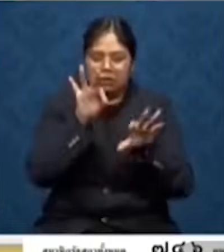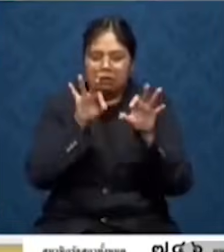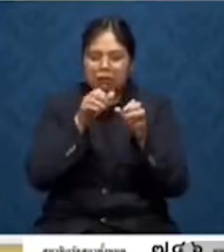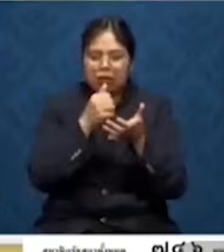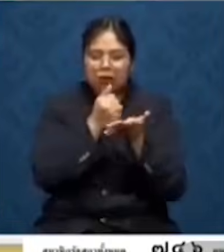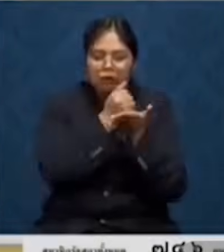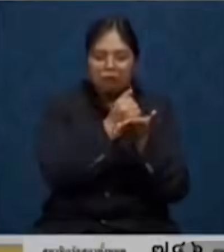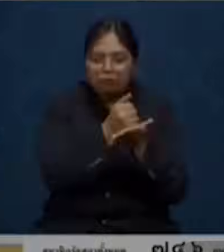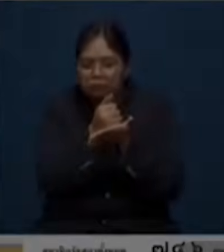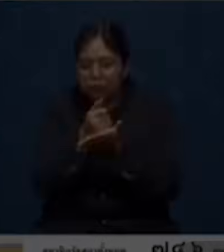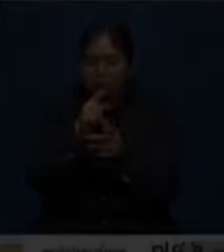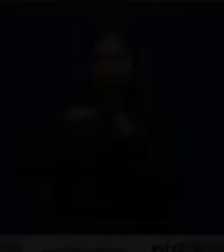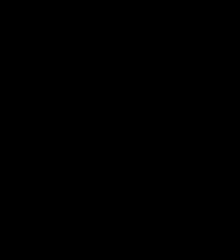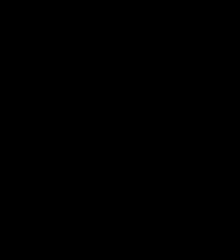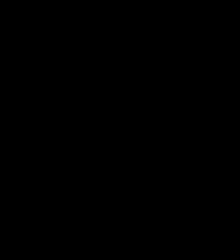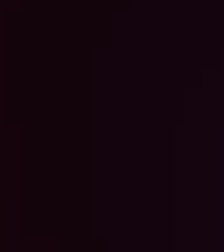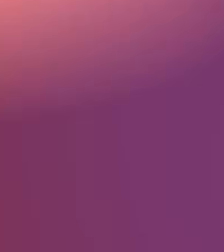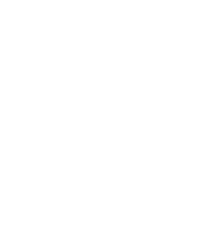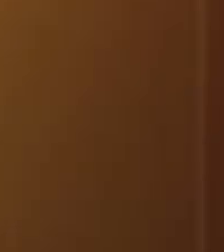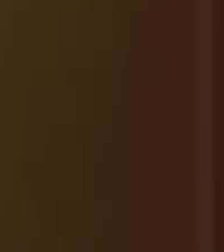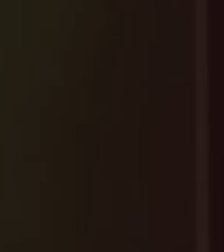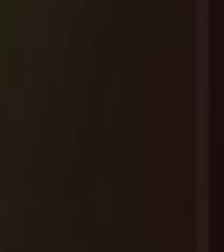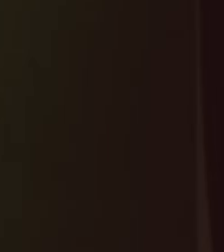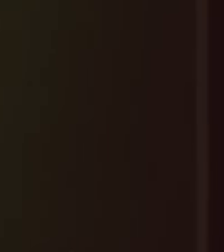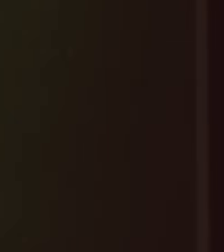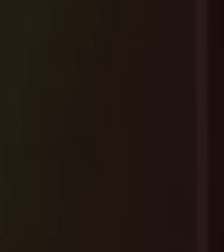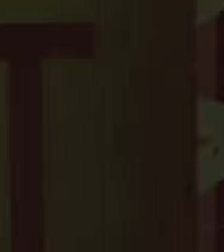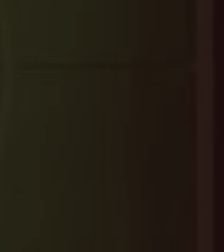คงไม่ไปถกเถียงกับท่าน